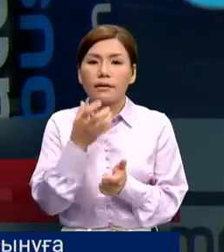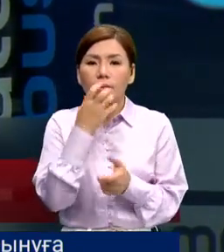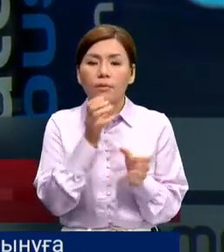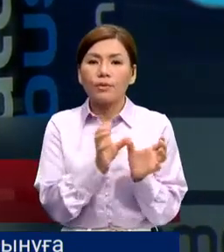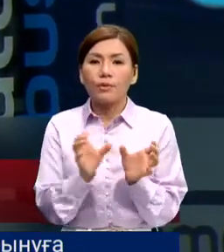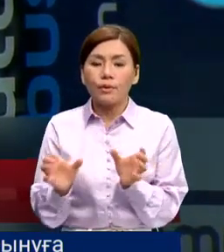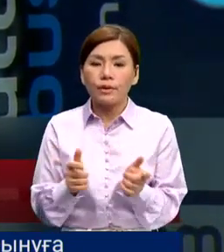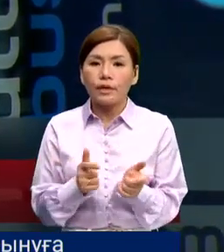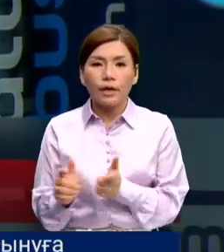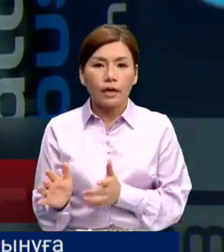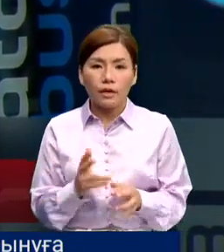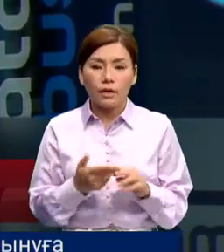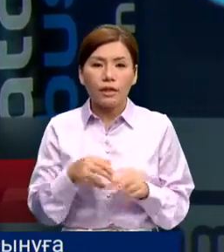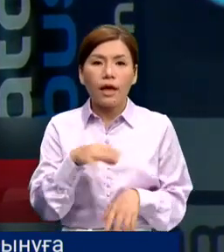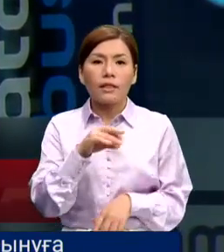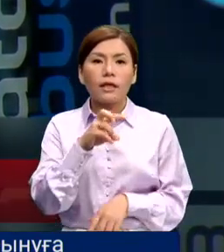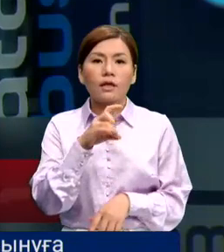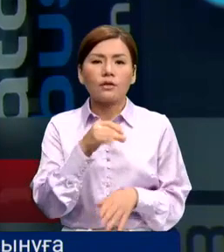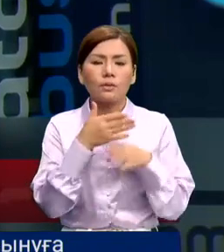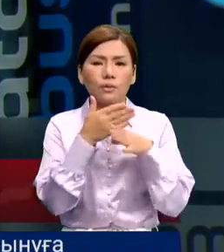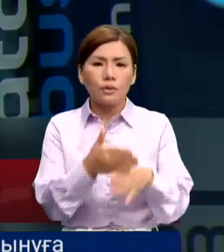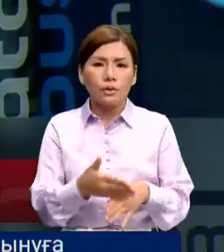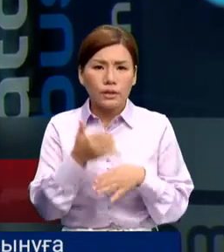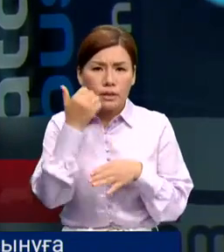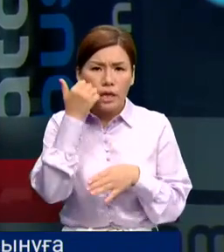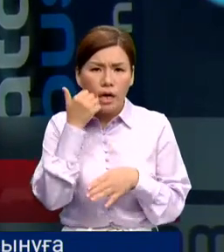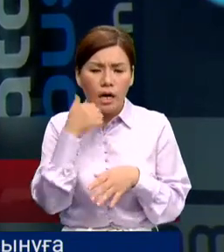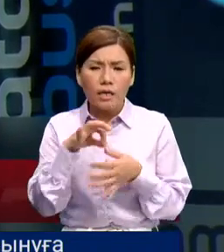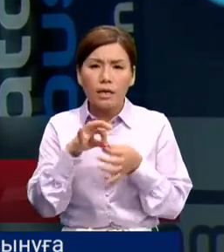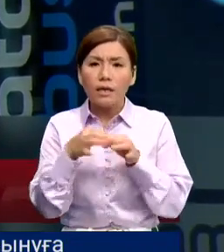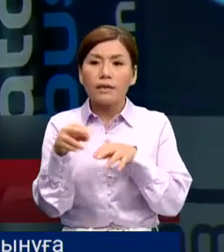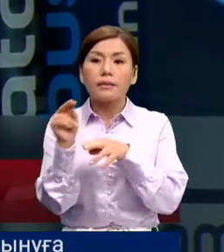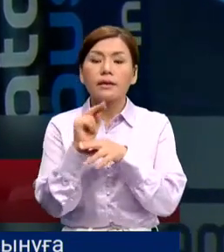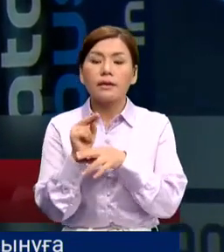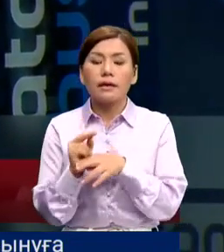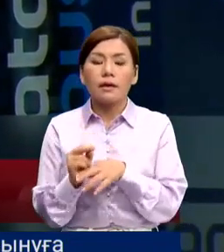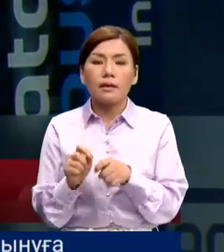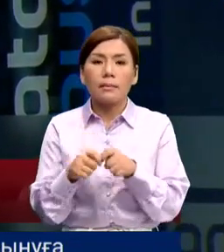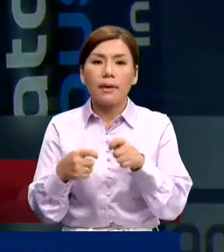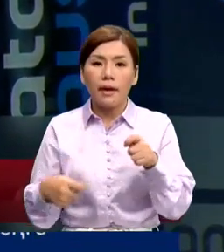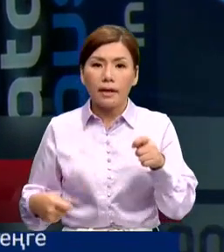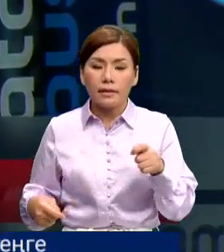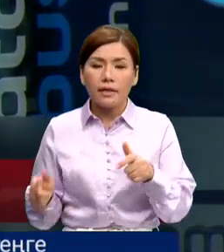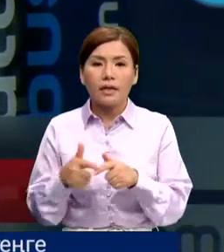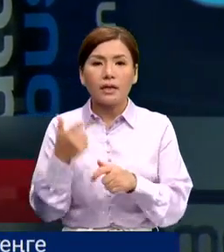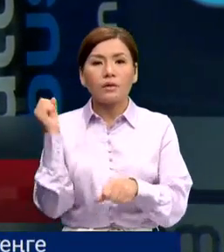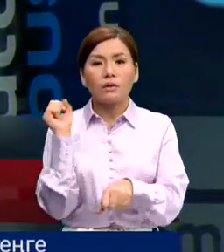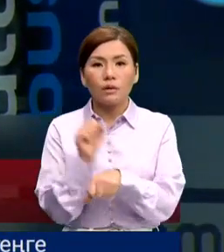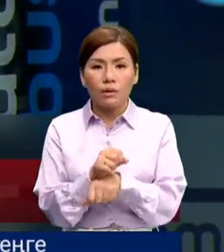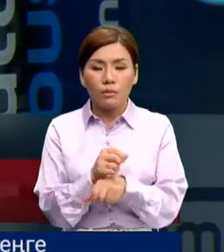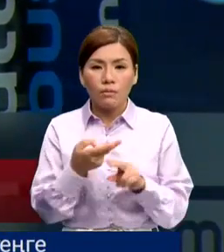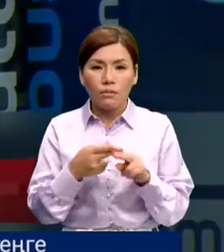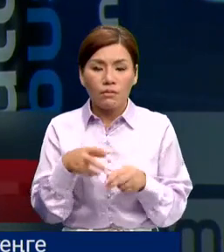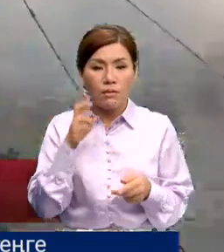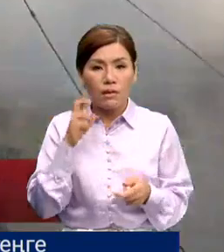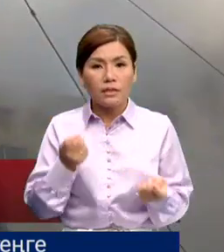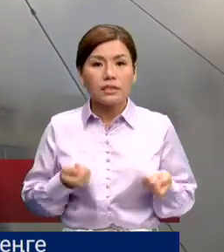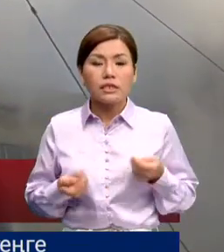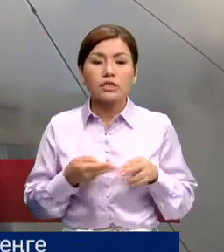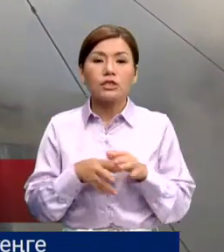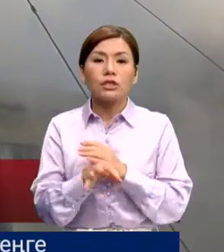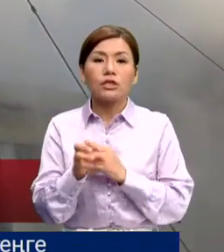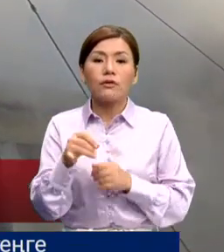сезону. Оборудование на ТЭЦ изношено, капитальные ремонты идут медленно, иногда и вовсе срываются. Об этом сегодня в правительстве сообщил министр